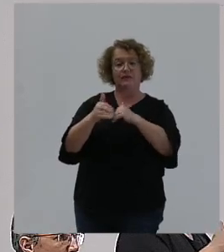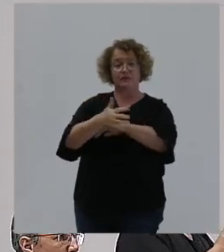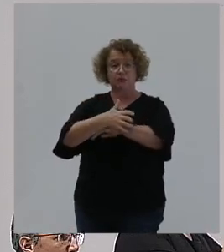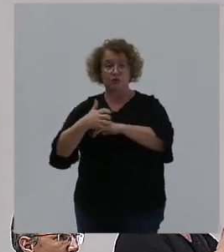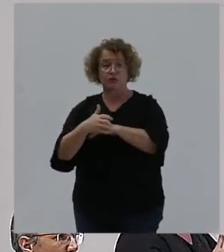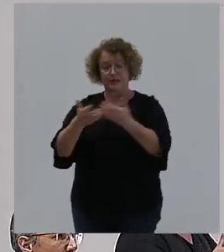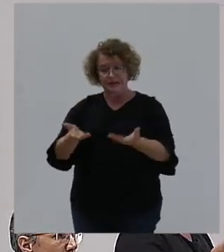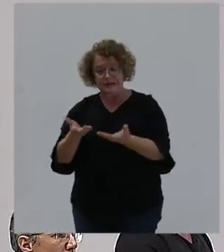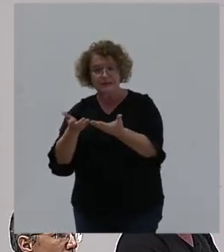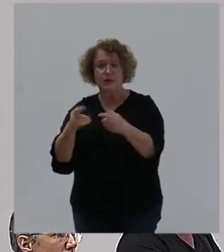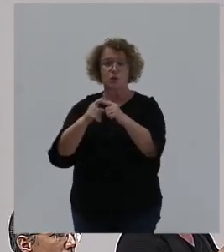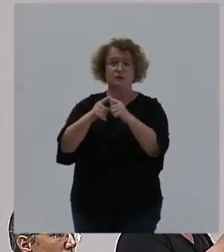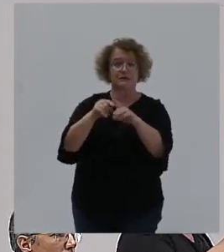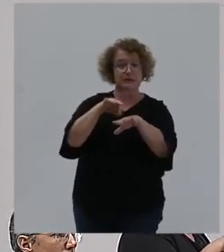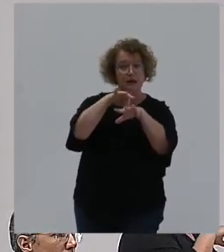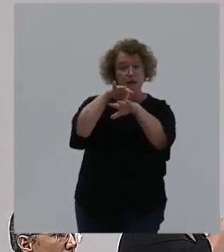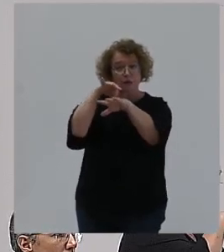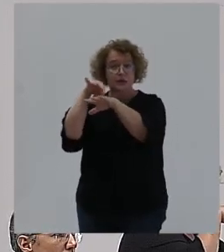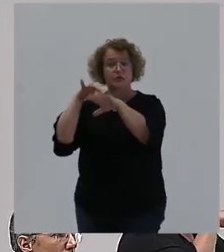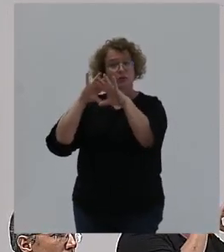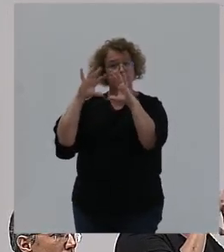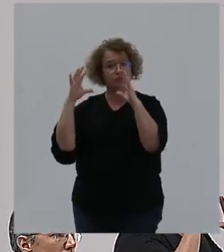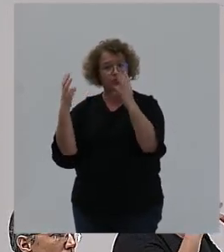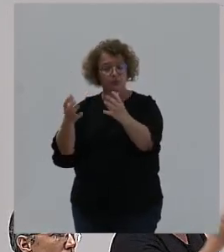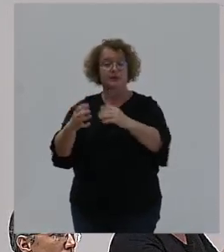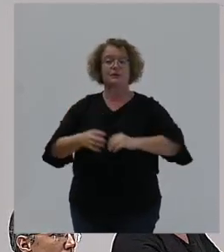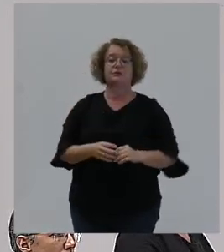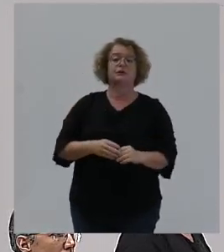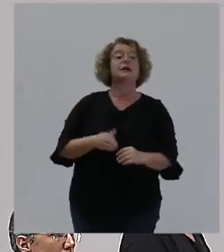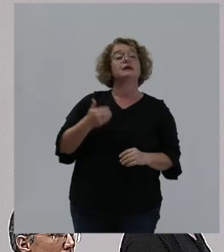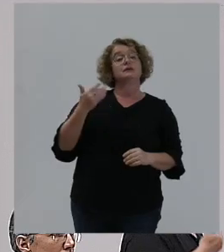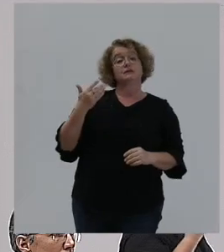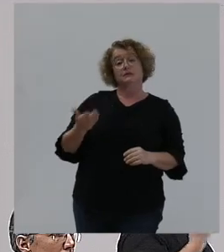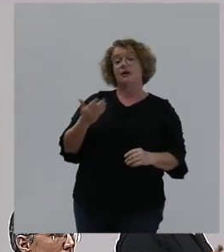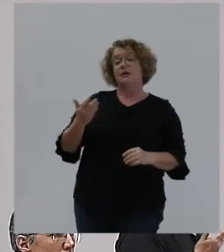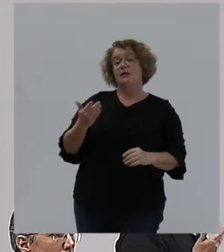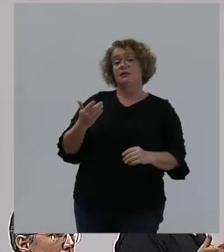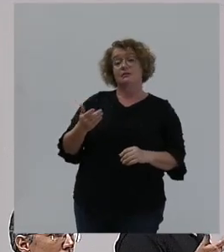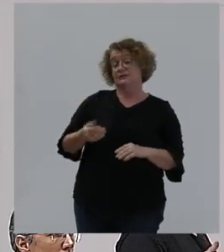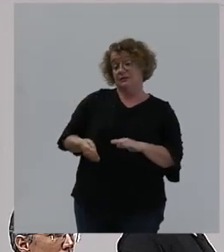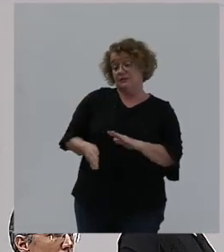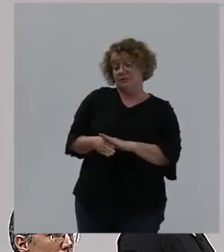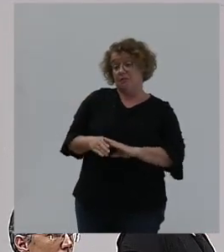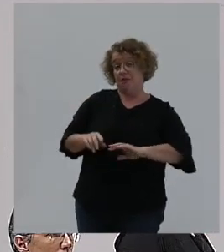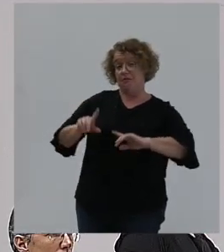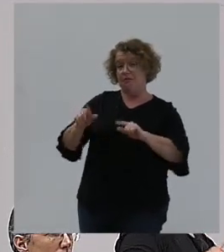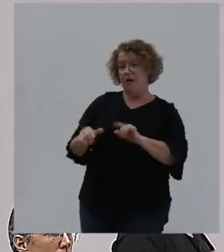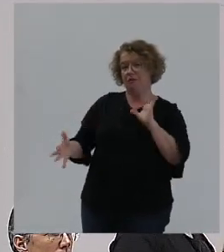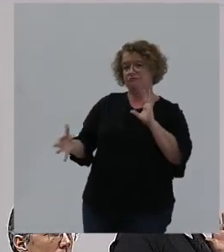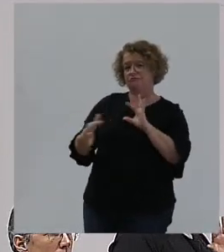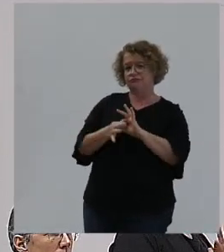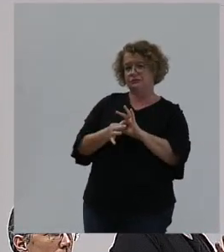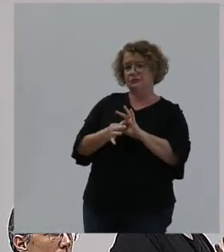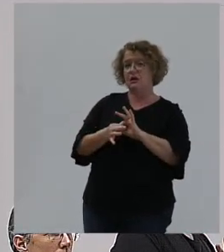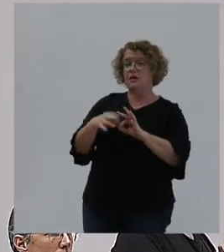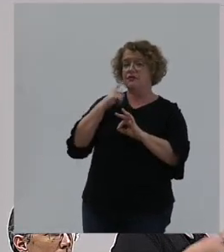pour l'accompagnement des étudiants de façon générale. Et ça, bien évidemment, il faut l'intégrer dès le départ, c'est-à-dire contacter l'ensemble